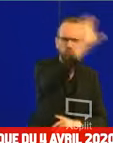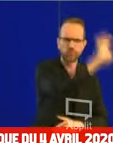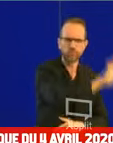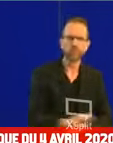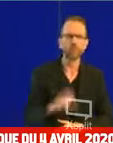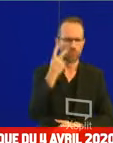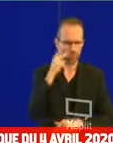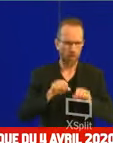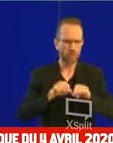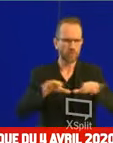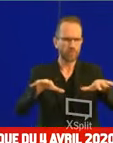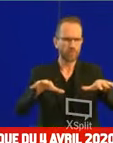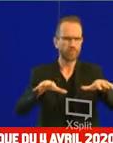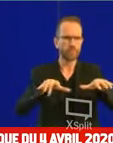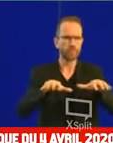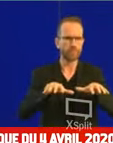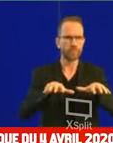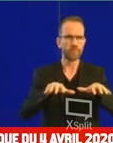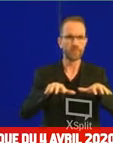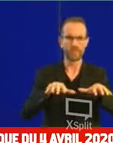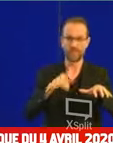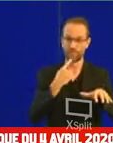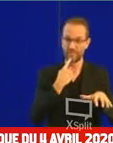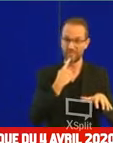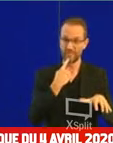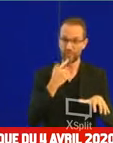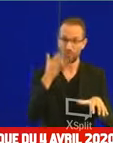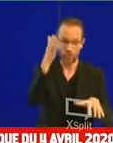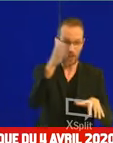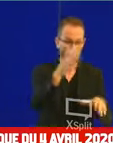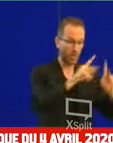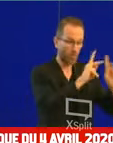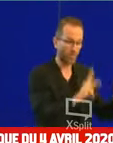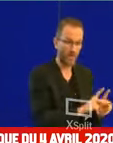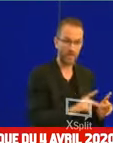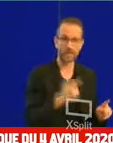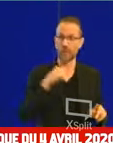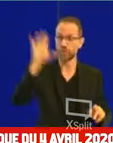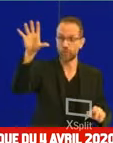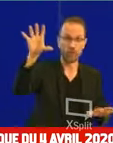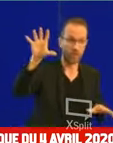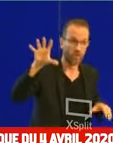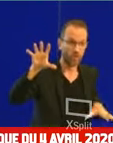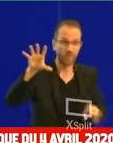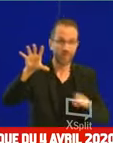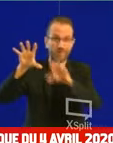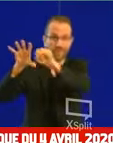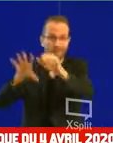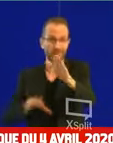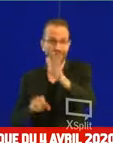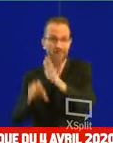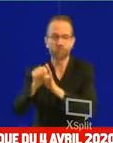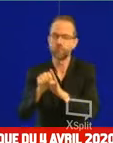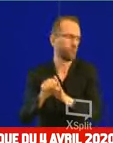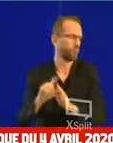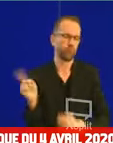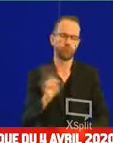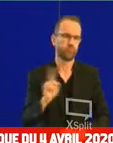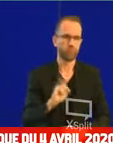rapport à d'autres rove un ski qui rattraperait l'impact se mesure se fait de façon homogène sur l'ensemble des provinces